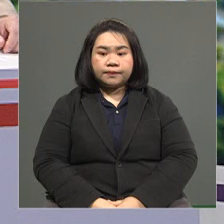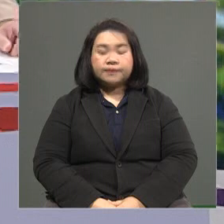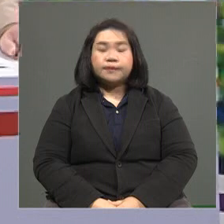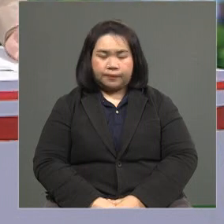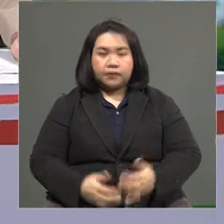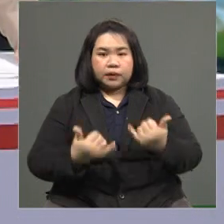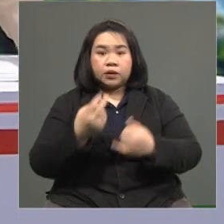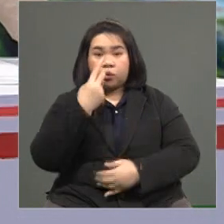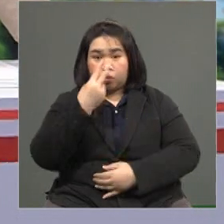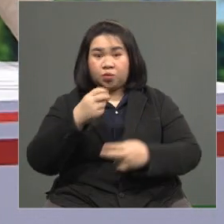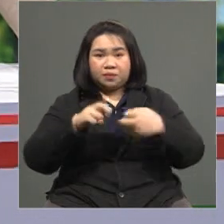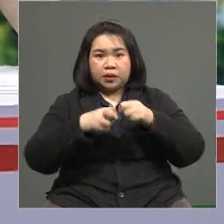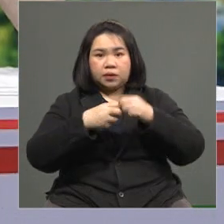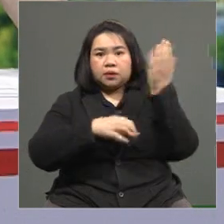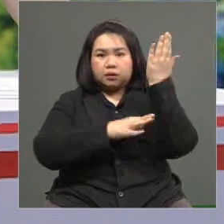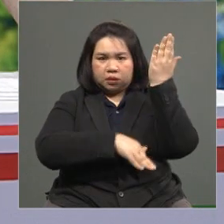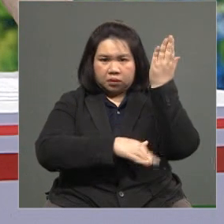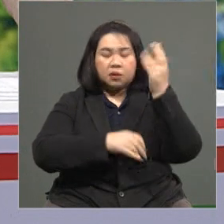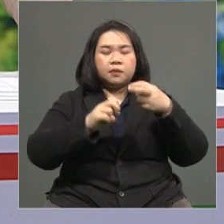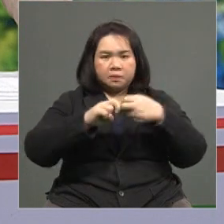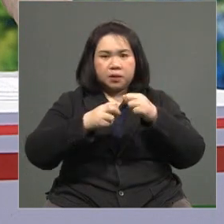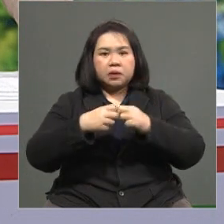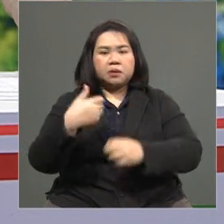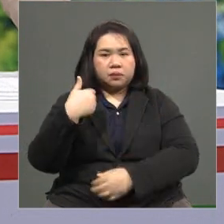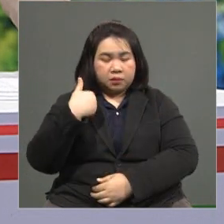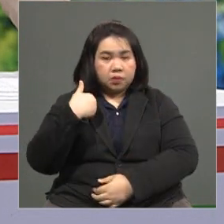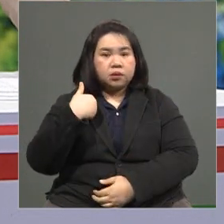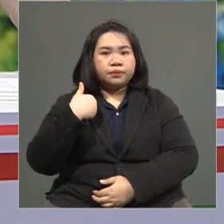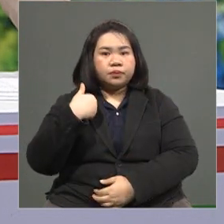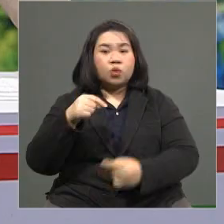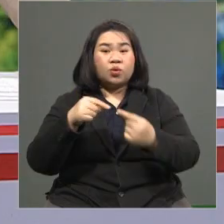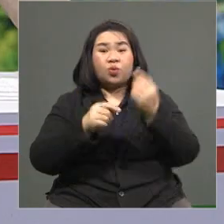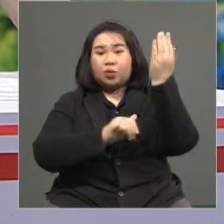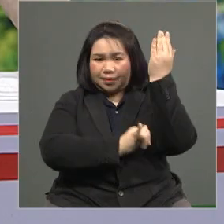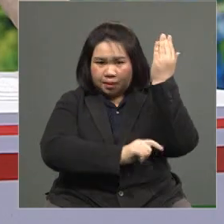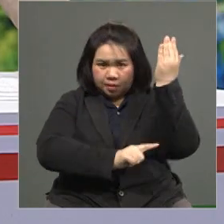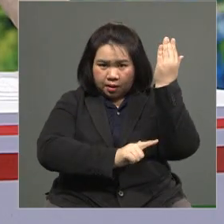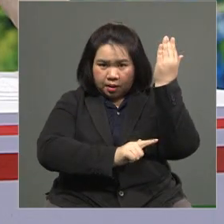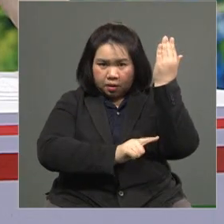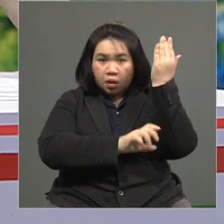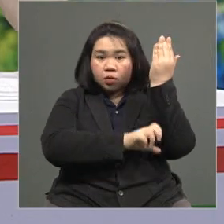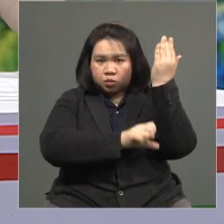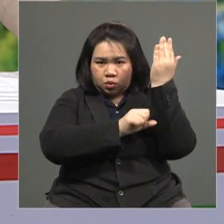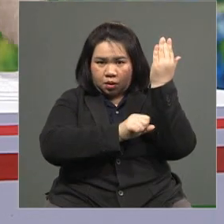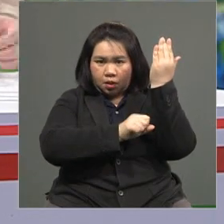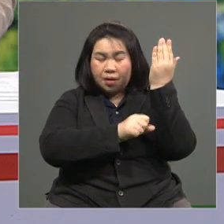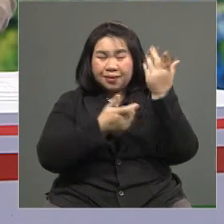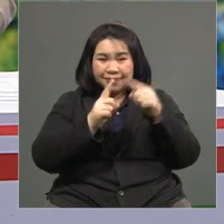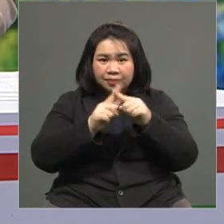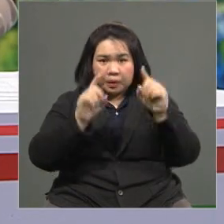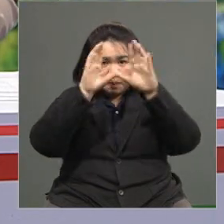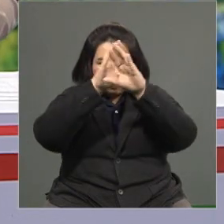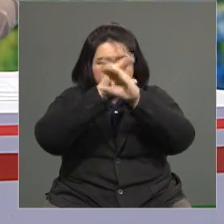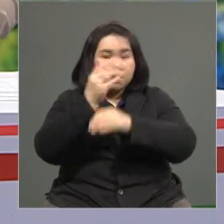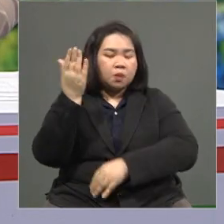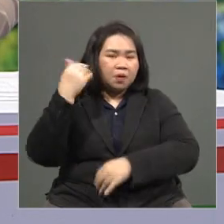ไปดูสถานการณ์ทางภาคใต้นะครับยังคงมีเหตุการณ์อย่างต่อเนื่องจากเมื่อวานนี้ที่ยะลาและสงขลาขณะที่เมื่อคืนที่ผ่านมาก็เกิด